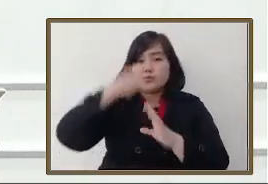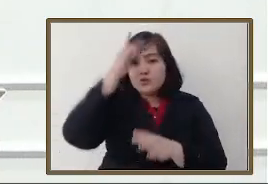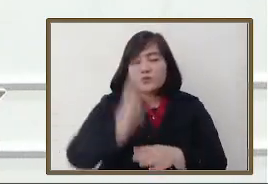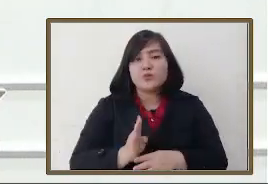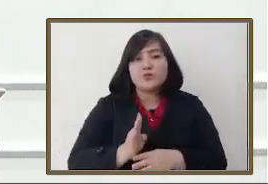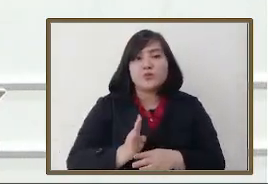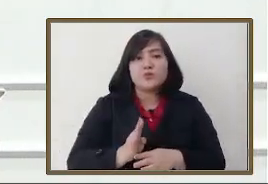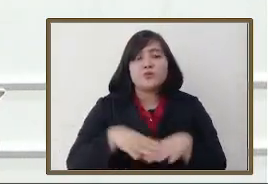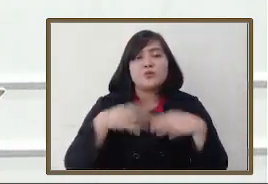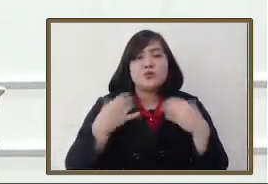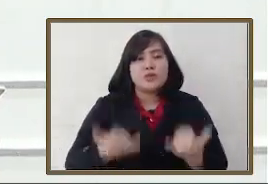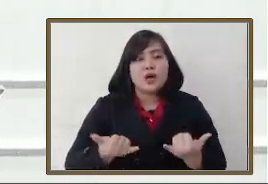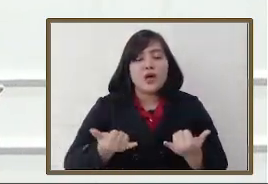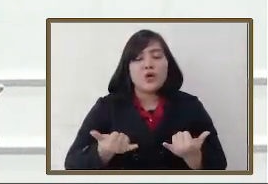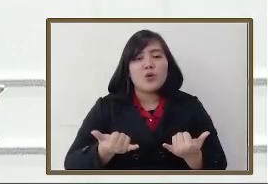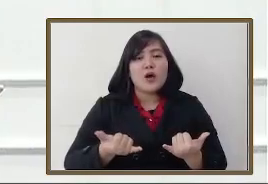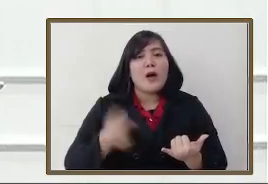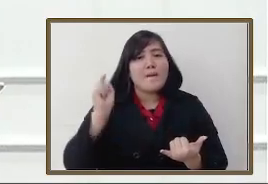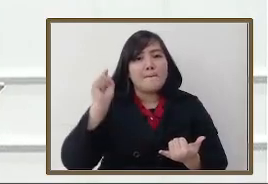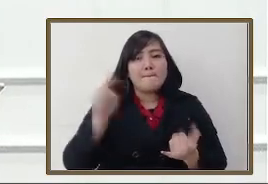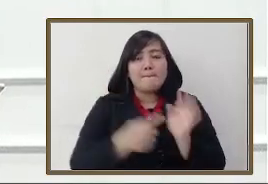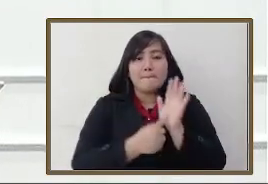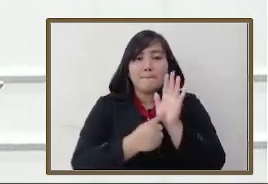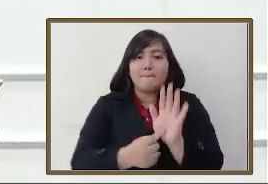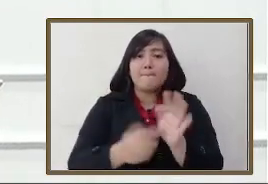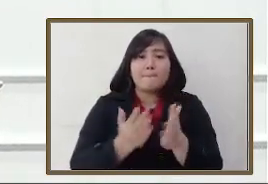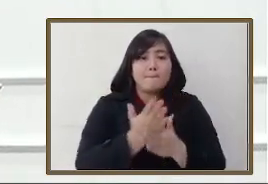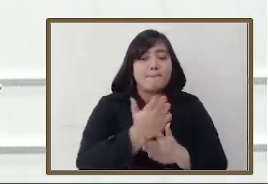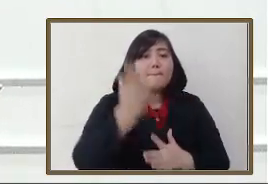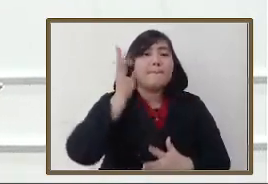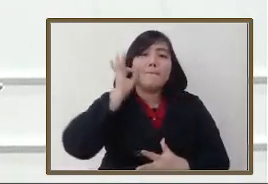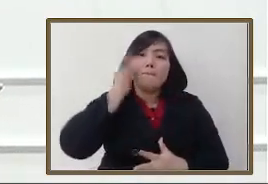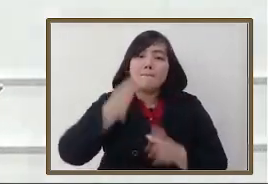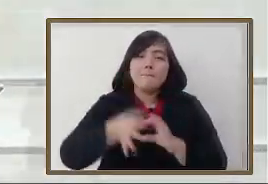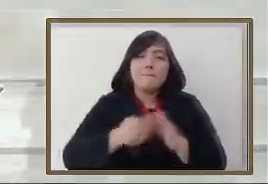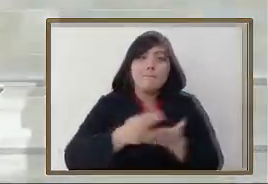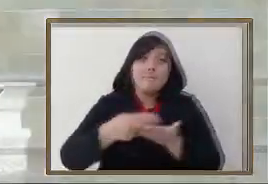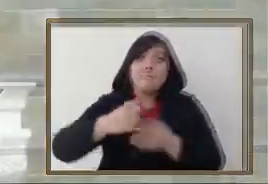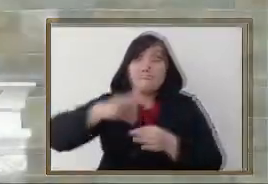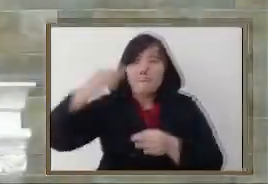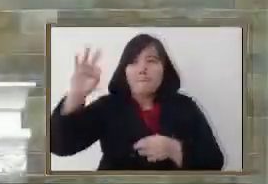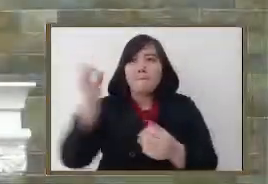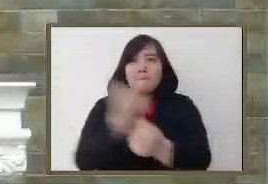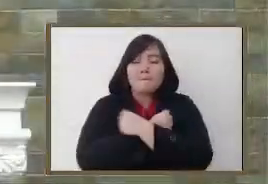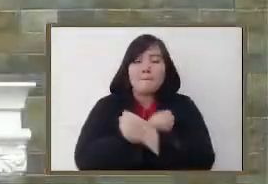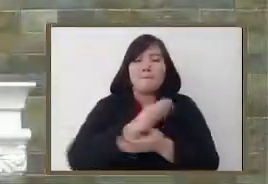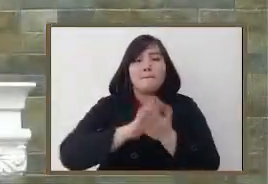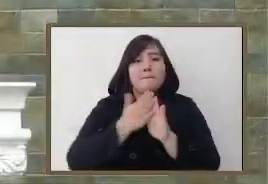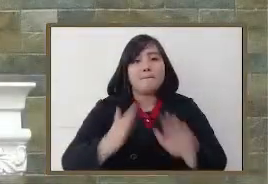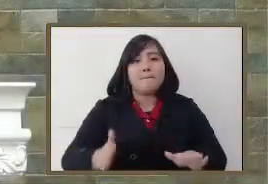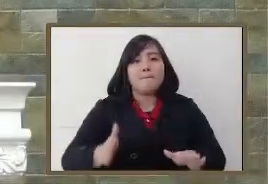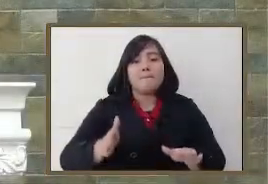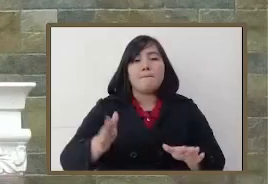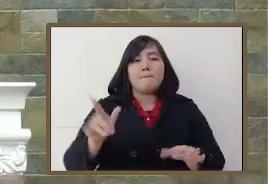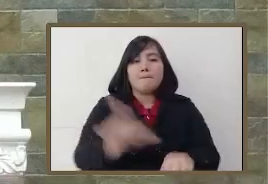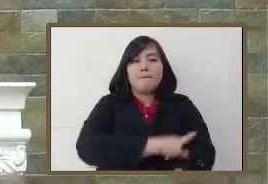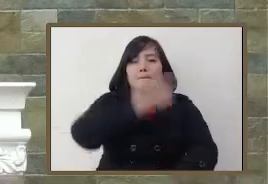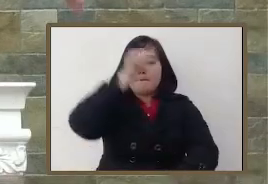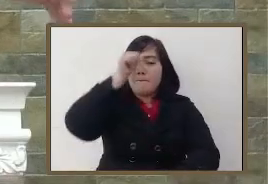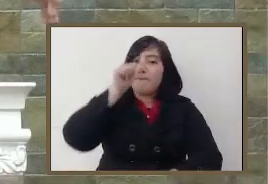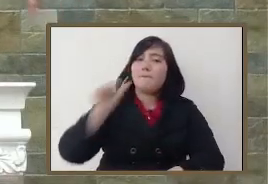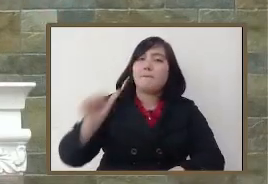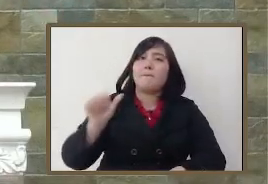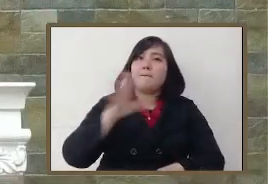ngayon sa bunga ng Banal Espiritu, if there is love, peace, long-suffering, patience,